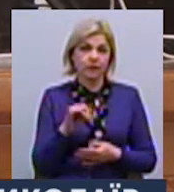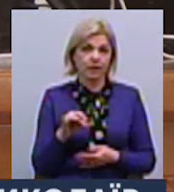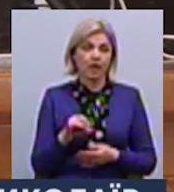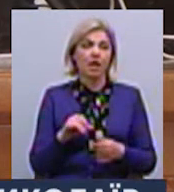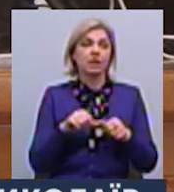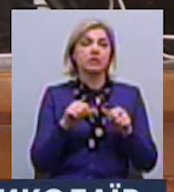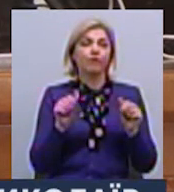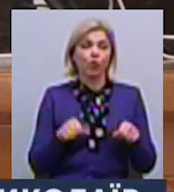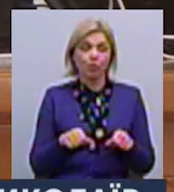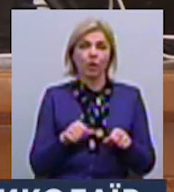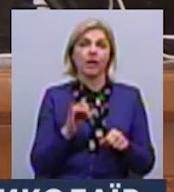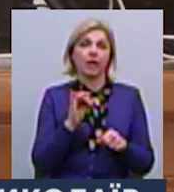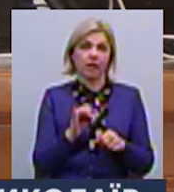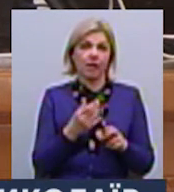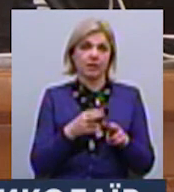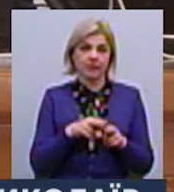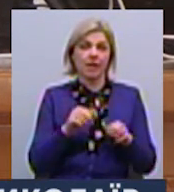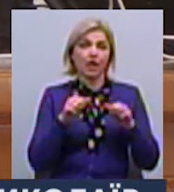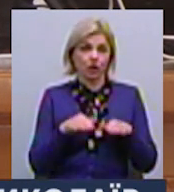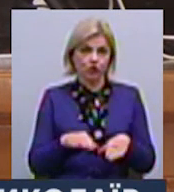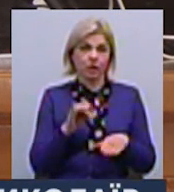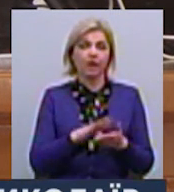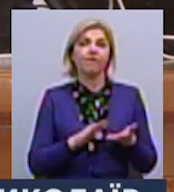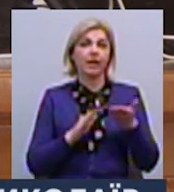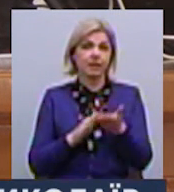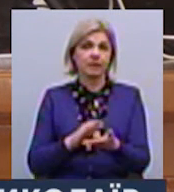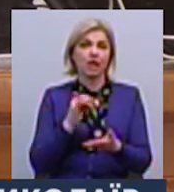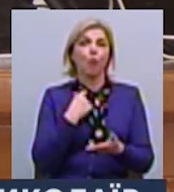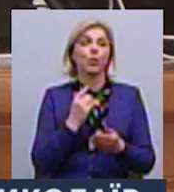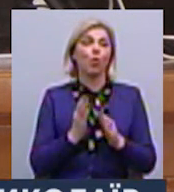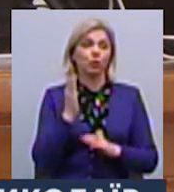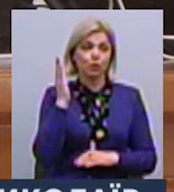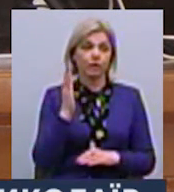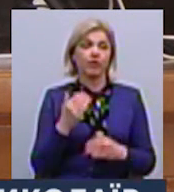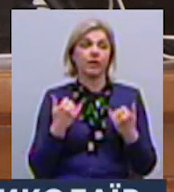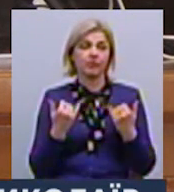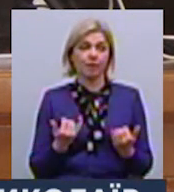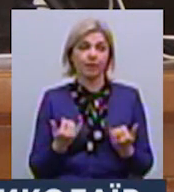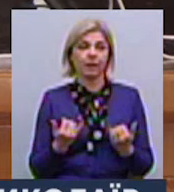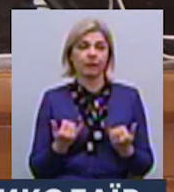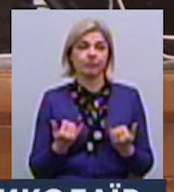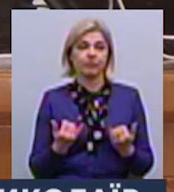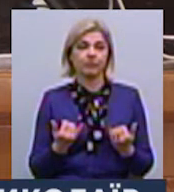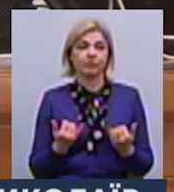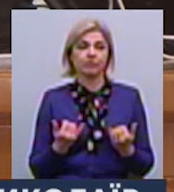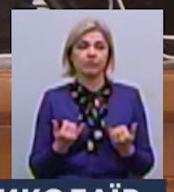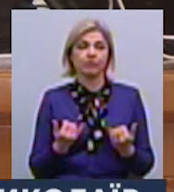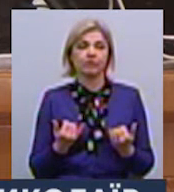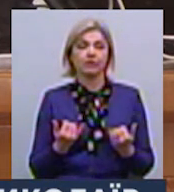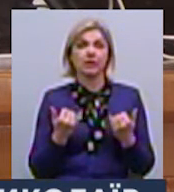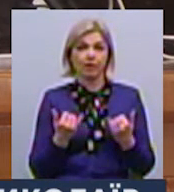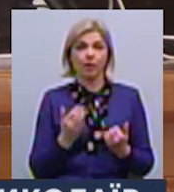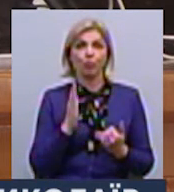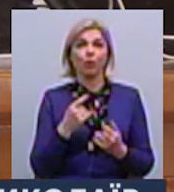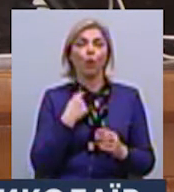цей проєкт рішення, винести його на цю сесію, винесли, проголосували. Тепер запитання йдуть, чи потрібно було голосувати.